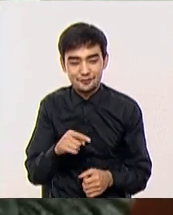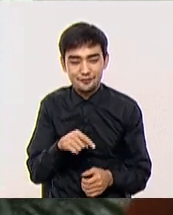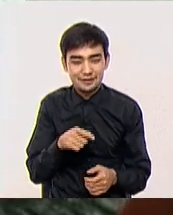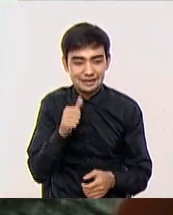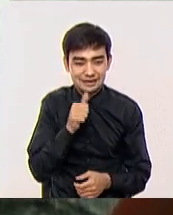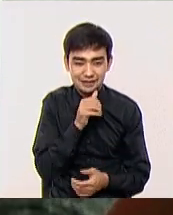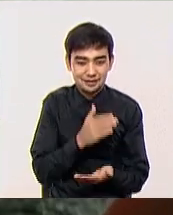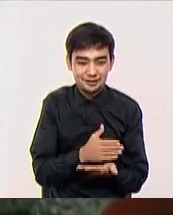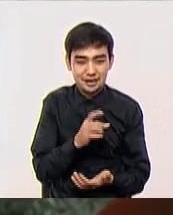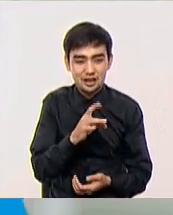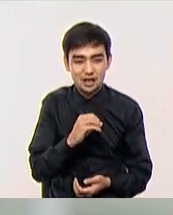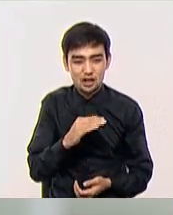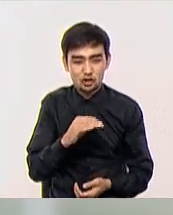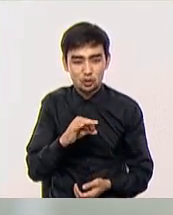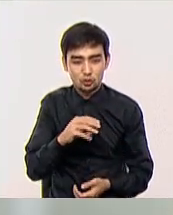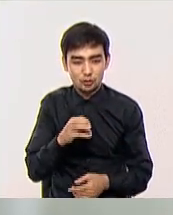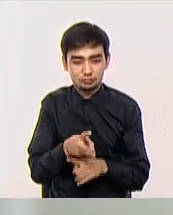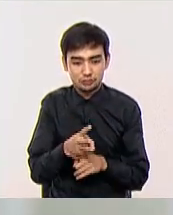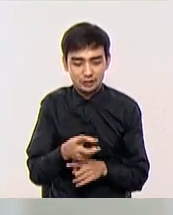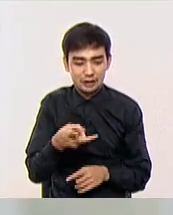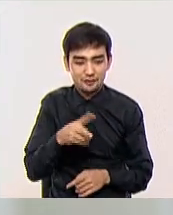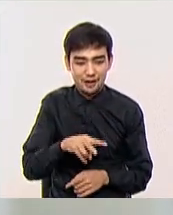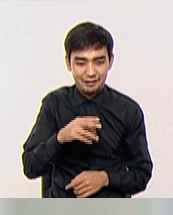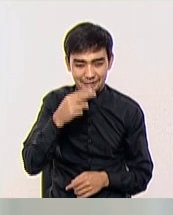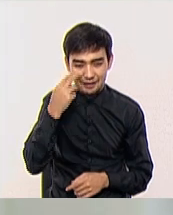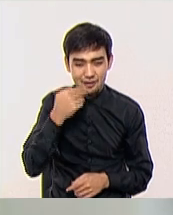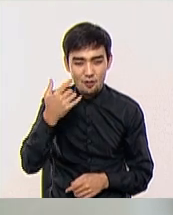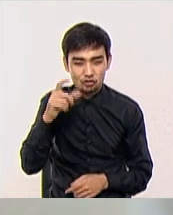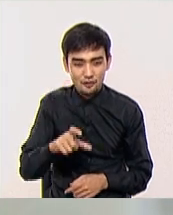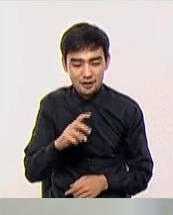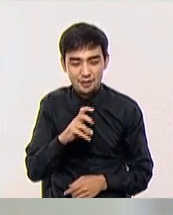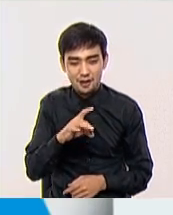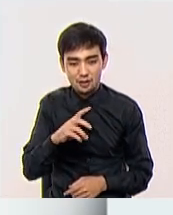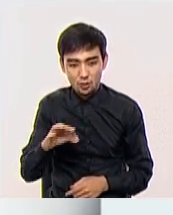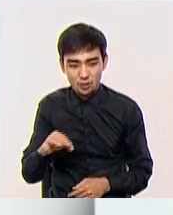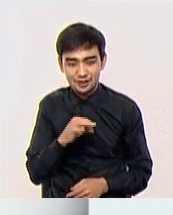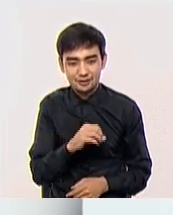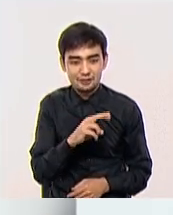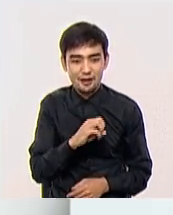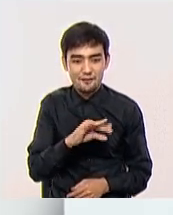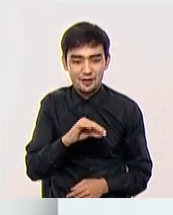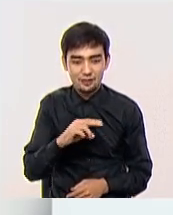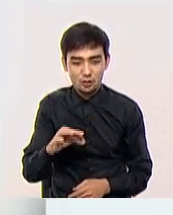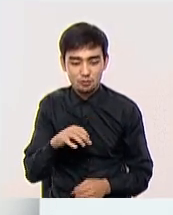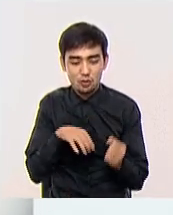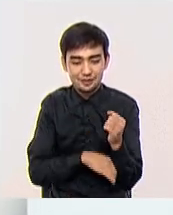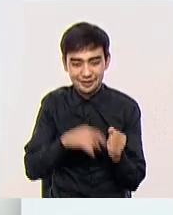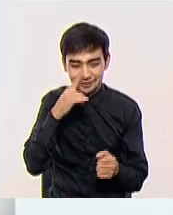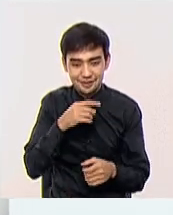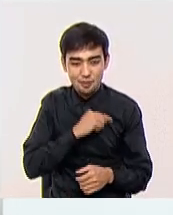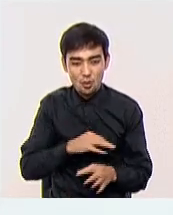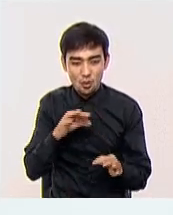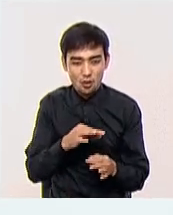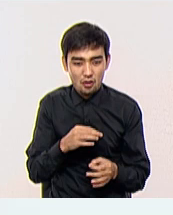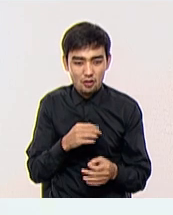в режиссере? Ведь «Бюрте» ставят аж 2 итальянца – Карлоша Калуга и Давида Ливерморе. Работу последнего казахстанцы могли